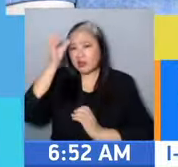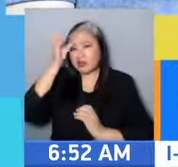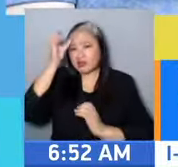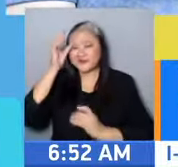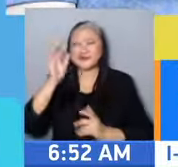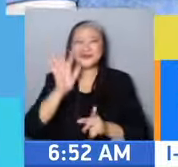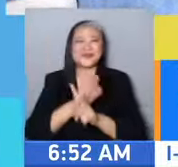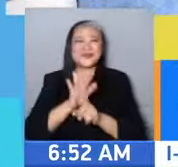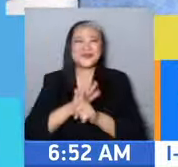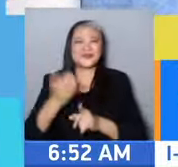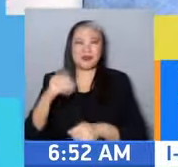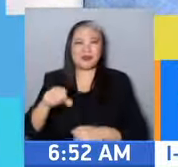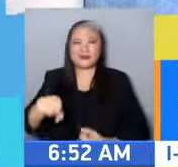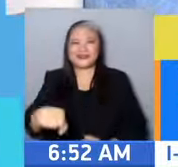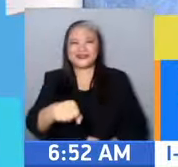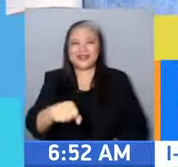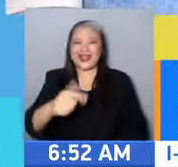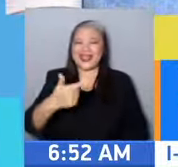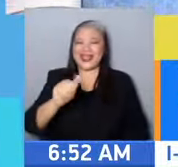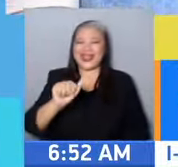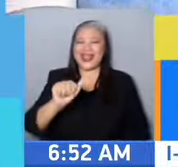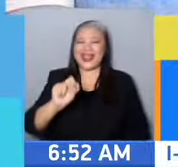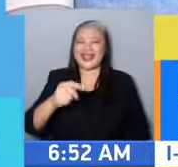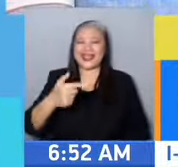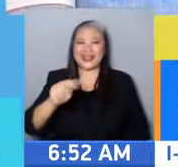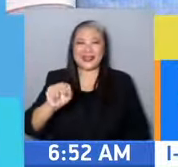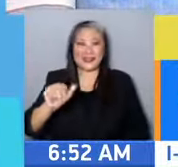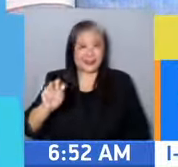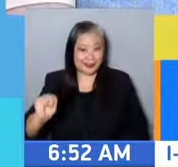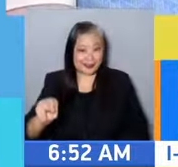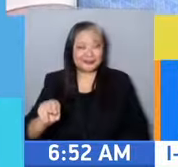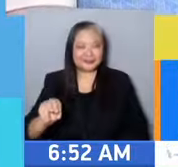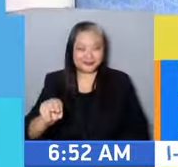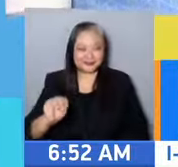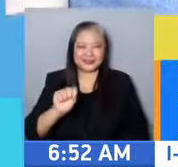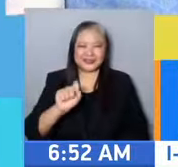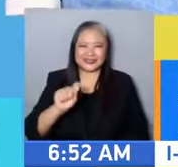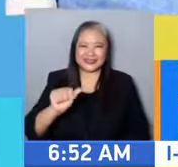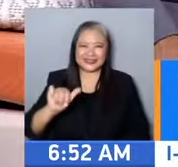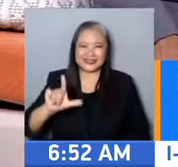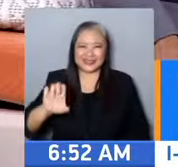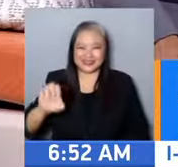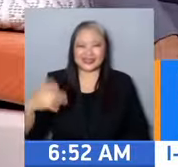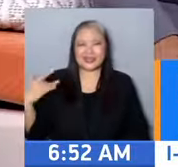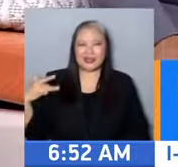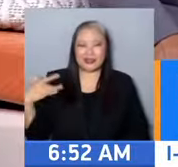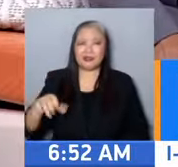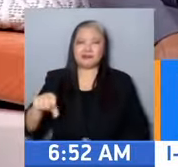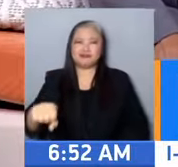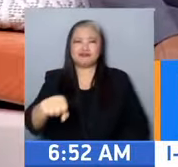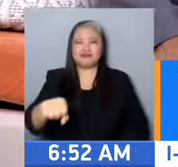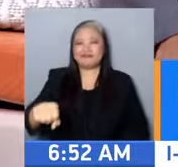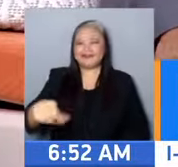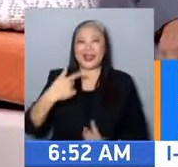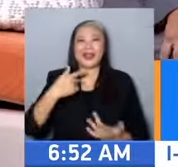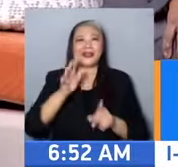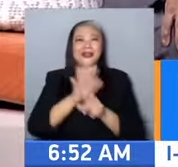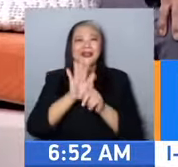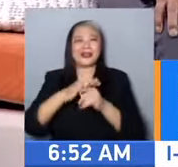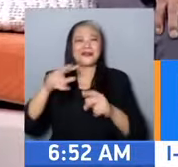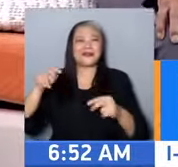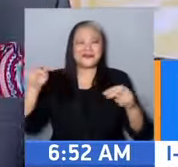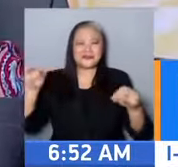Gangnam Style, yan, sinayaw natin at kinabukasan, yun na raw ang bagong kampanya ng